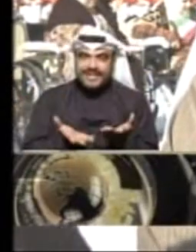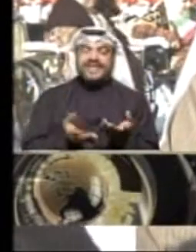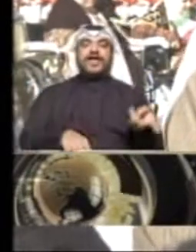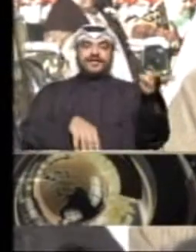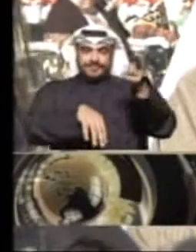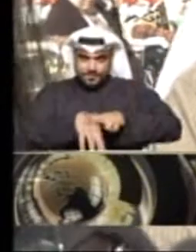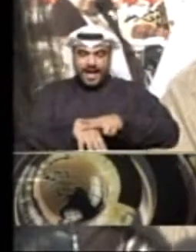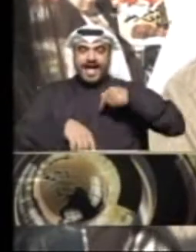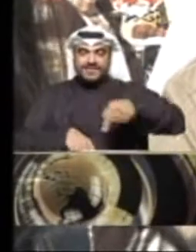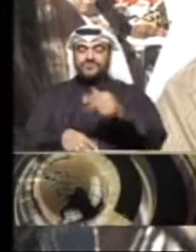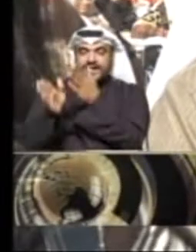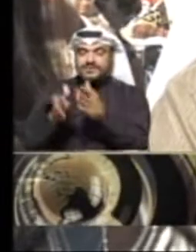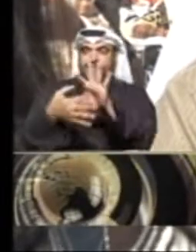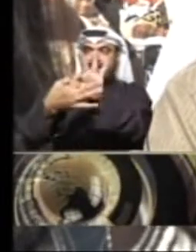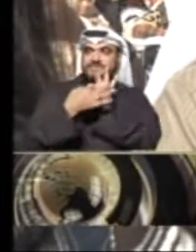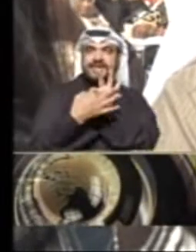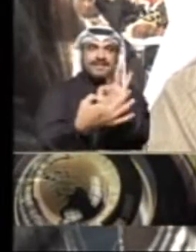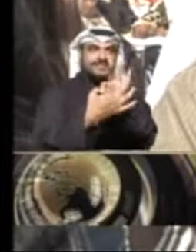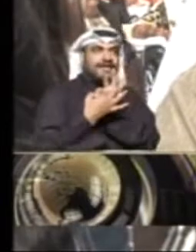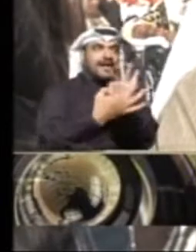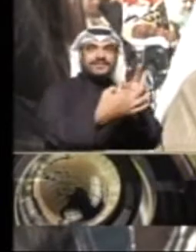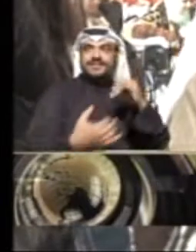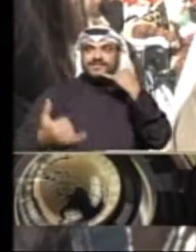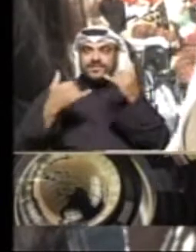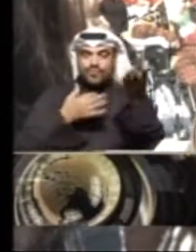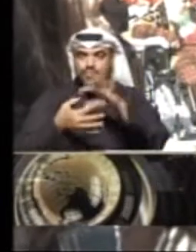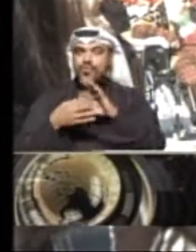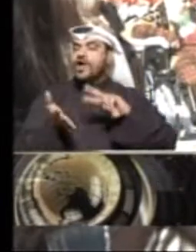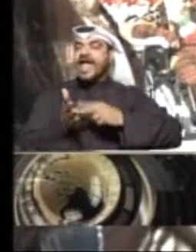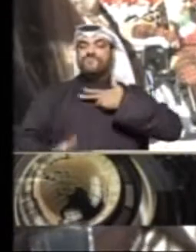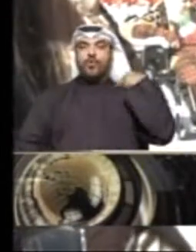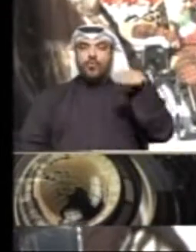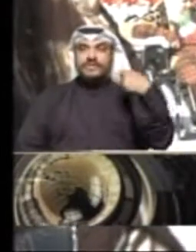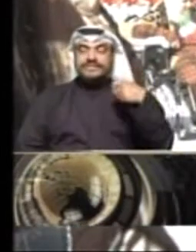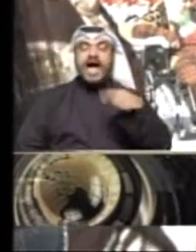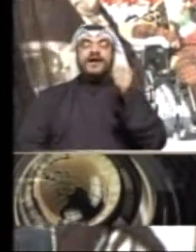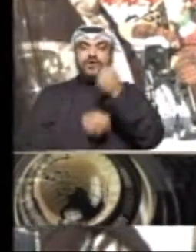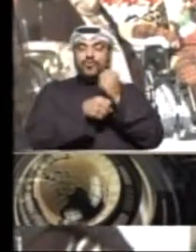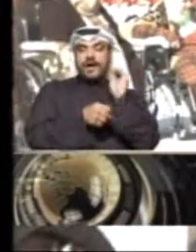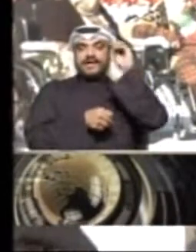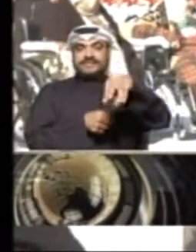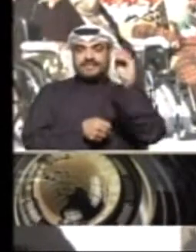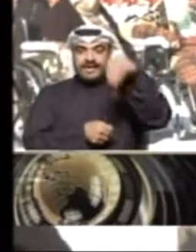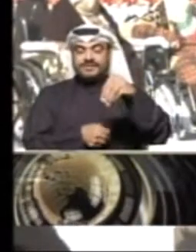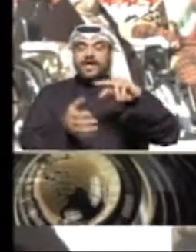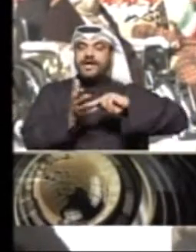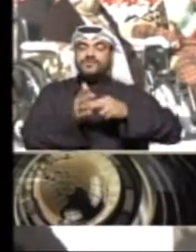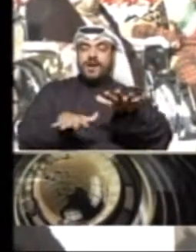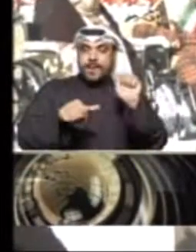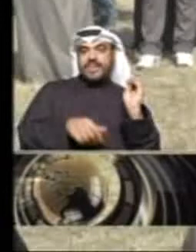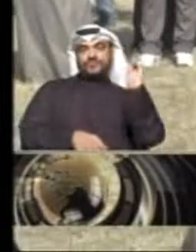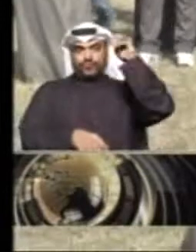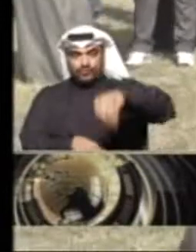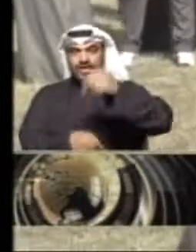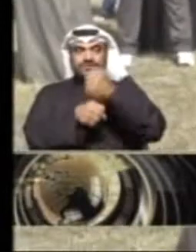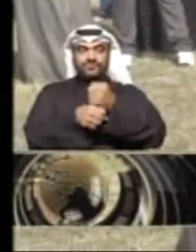عملية تنسيق مع الجهات المختصة، ديوان الخدمة المدنية والقوى العاملة وبرنامج الهيكلة في شأن توظيفهم بالقطاع